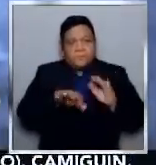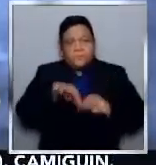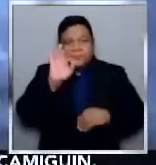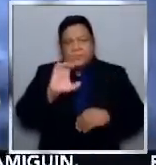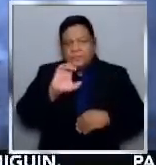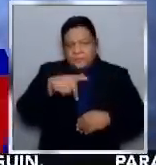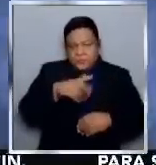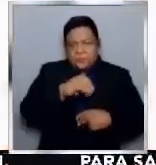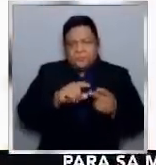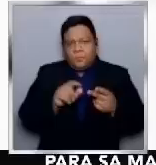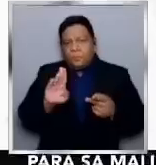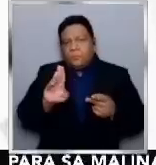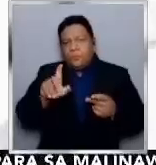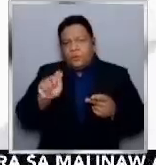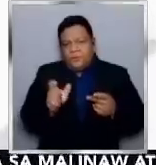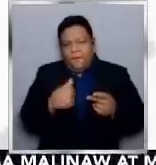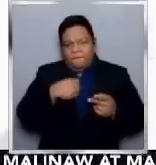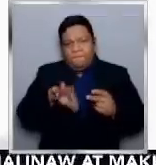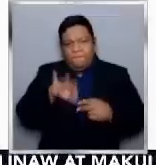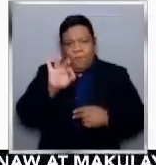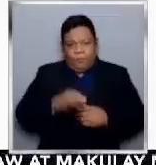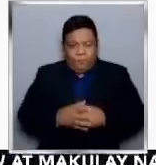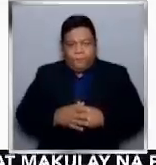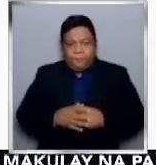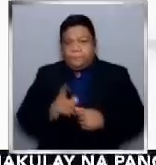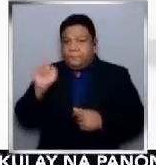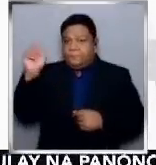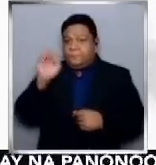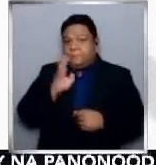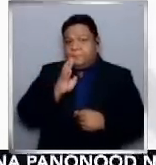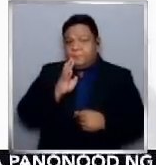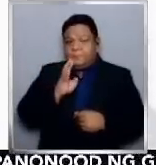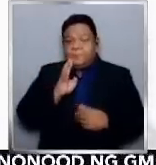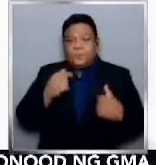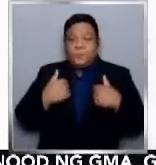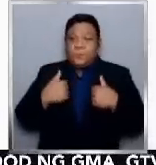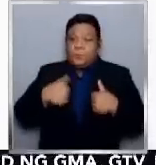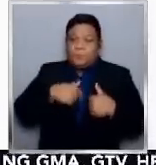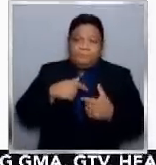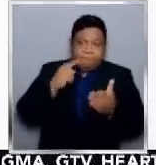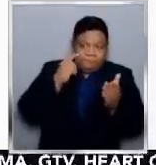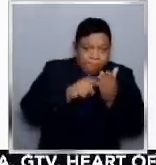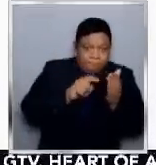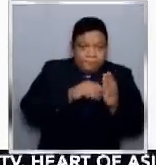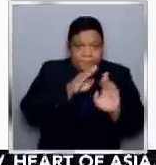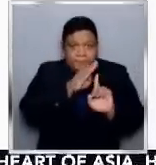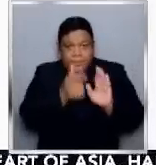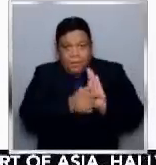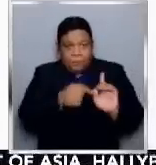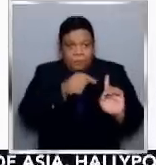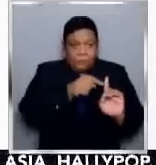ng bala sa crime scene. Nagpa-background check din po tayo doon mismo sa victim, sino-sino ba yung mga huling kasama